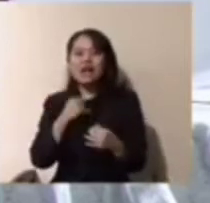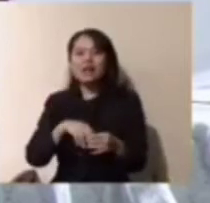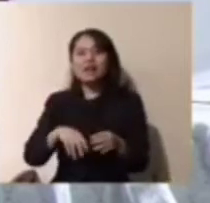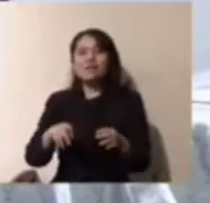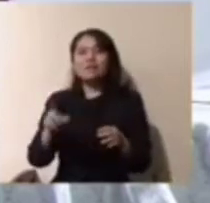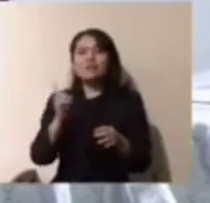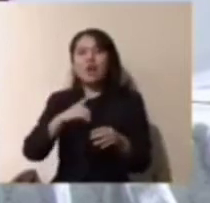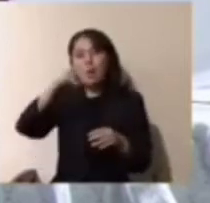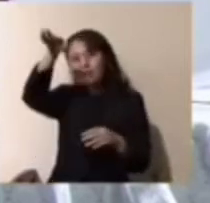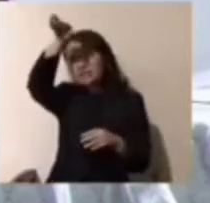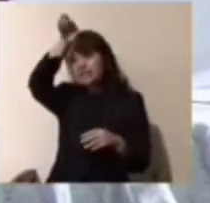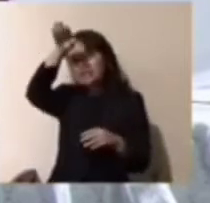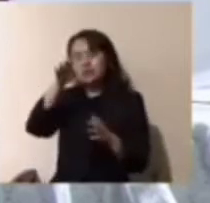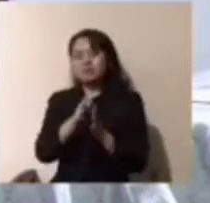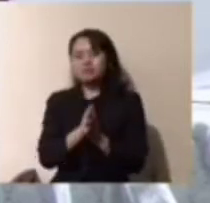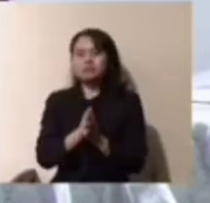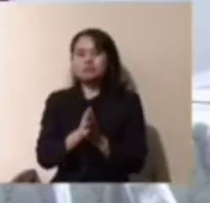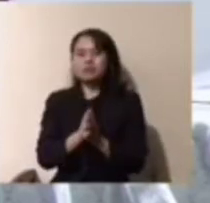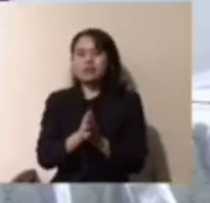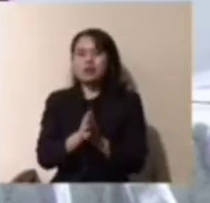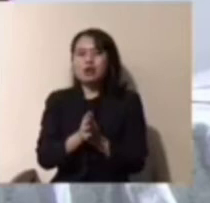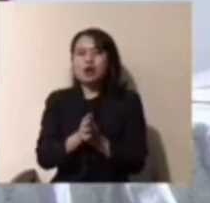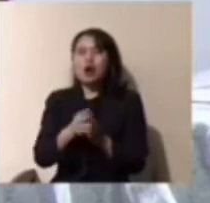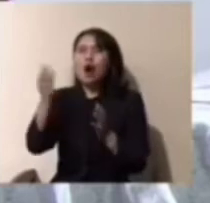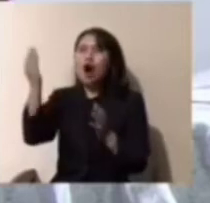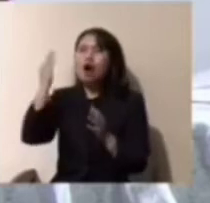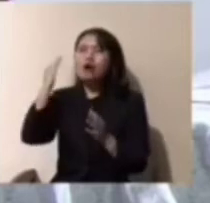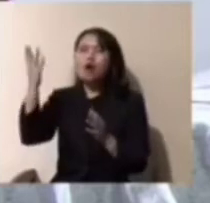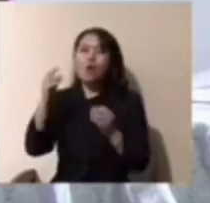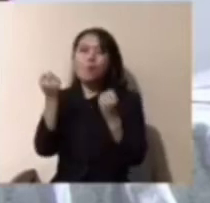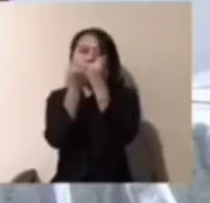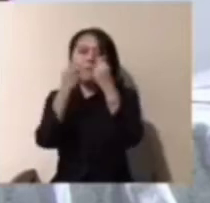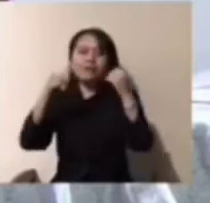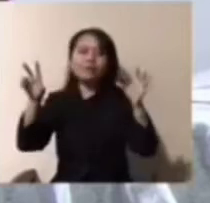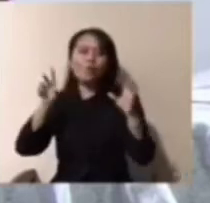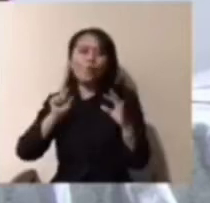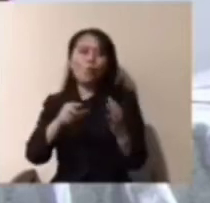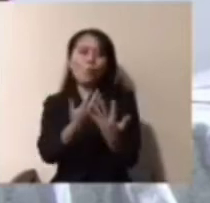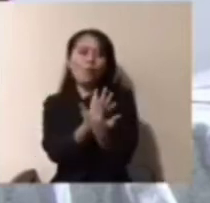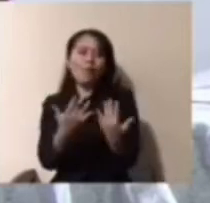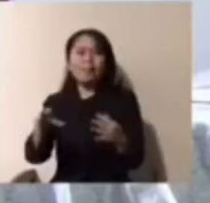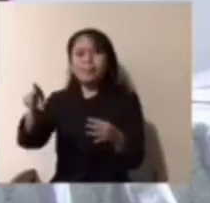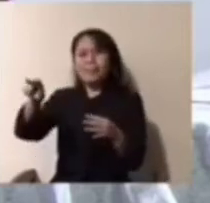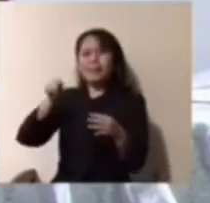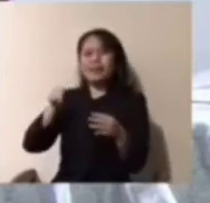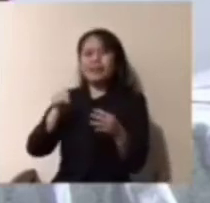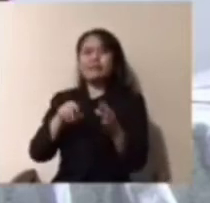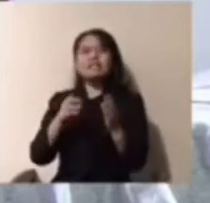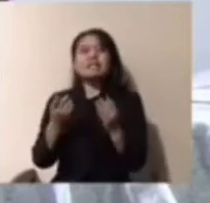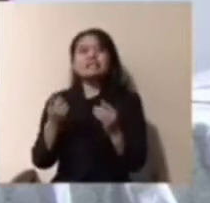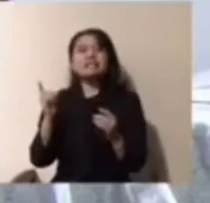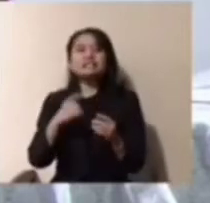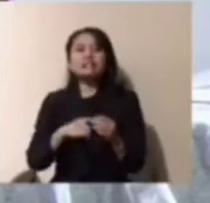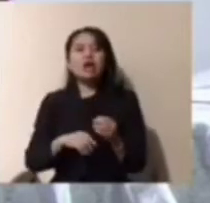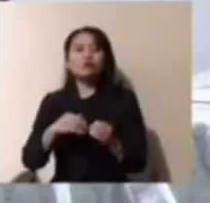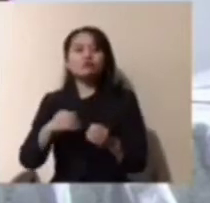Kata-katanya begini, Engkau membebaskan umat pilihanmu dari penindasan dan